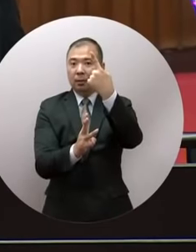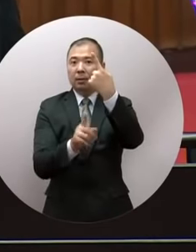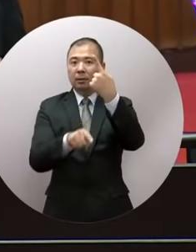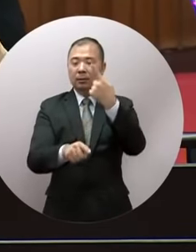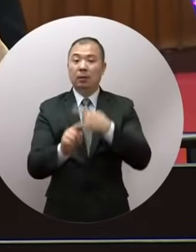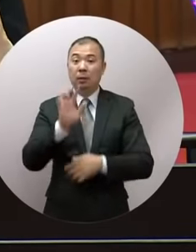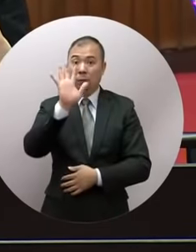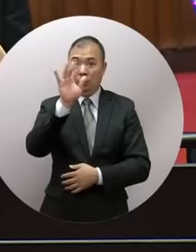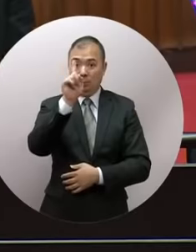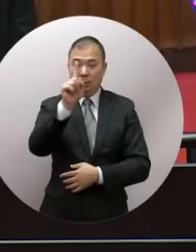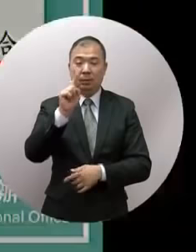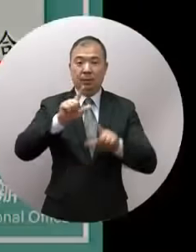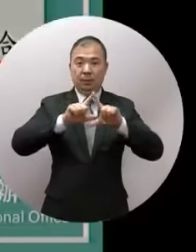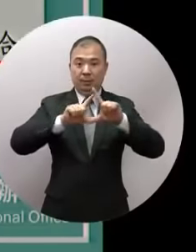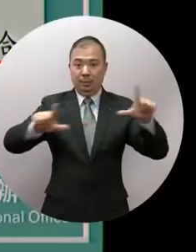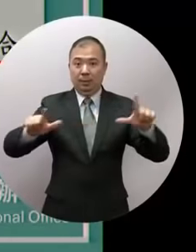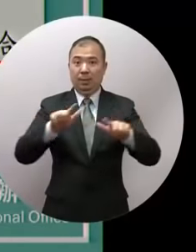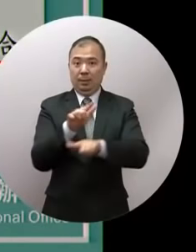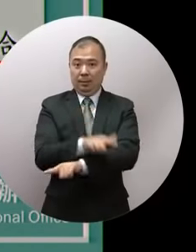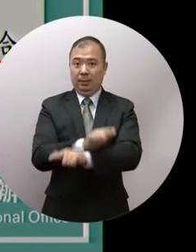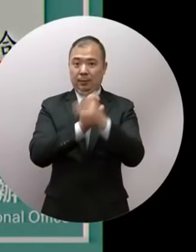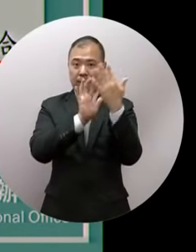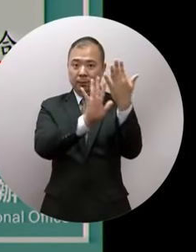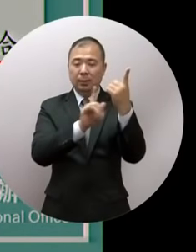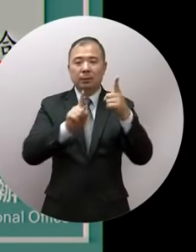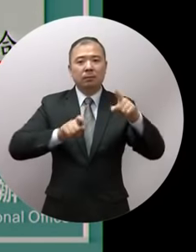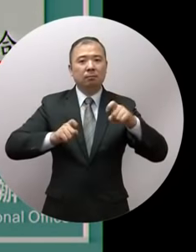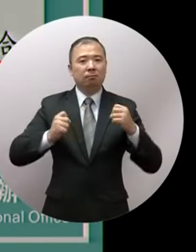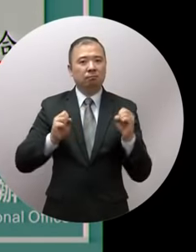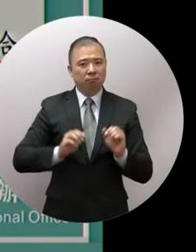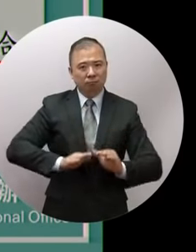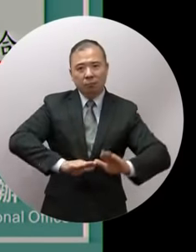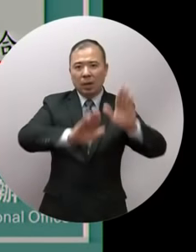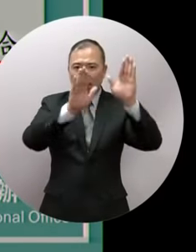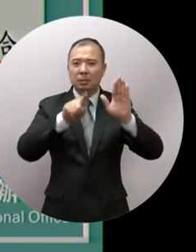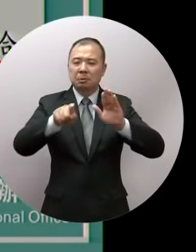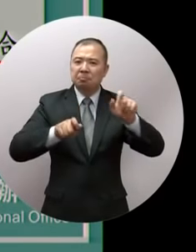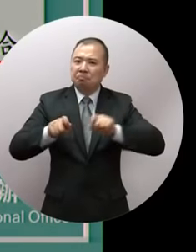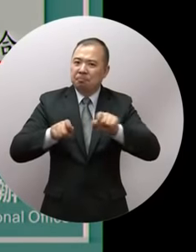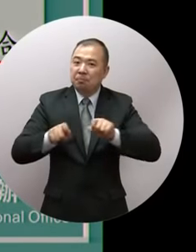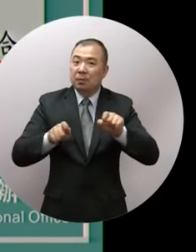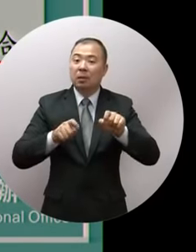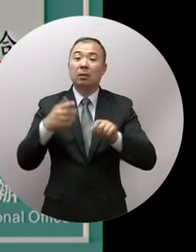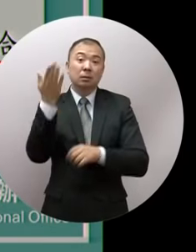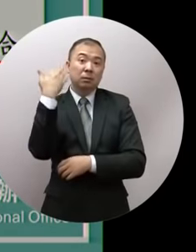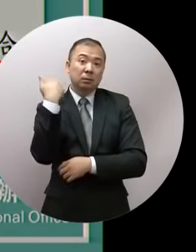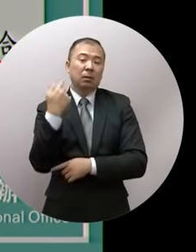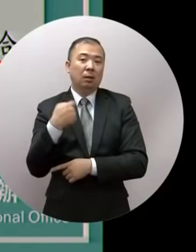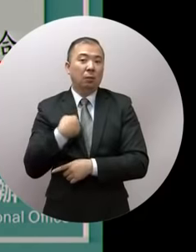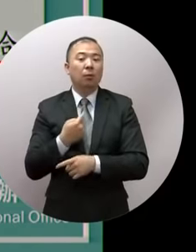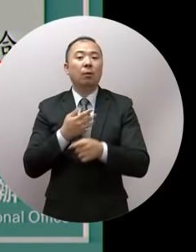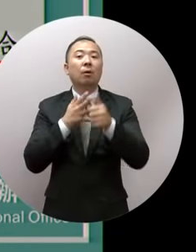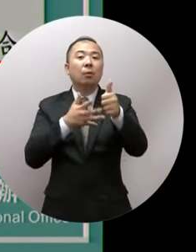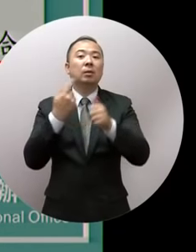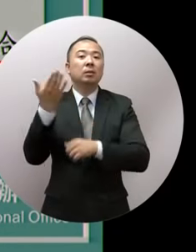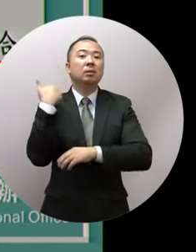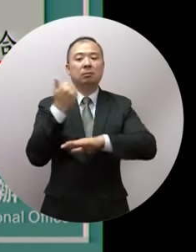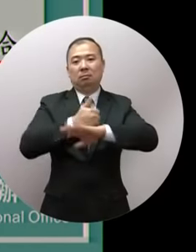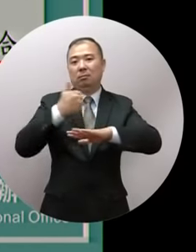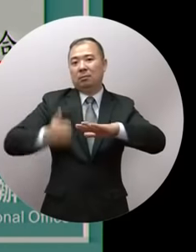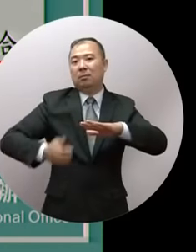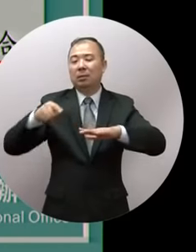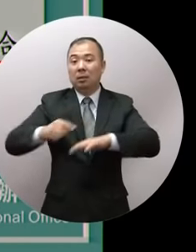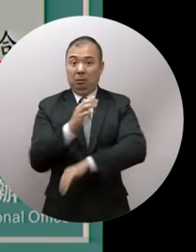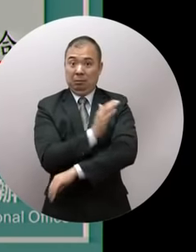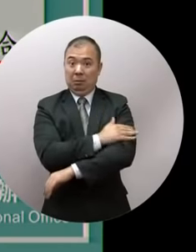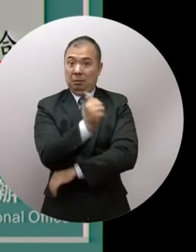南方大发展计划了吼，那之前呢，我有请教过前国发会主委，那陈